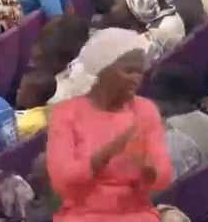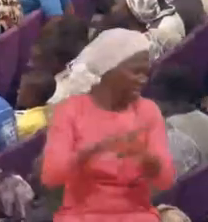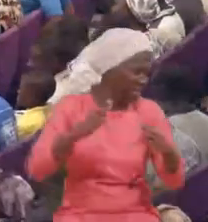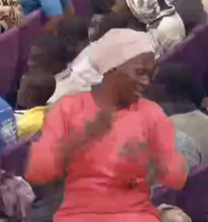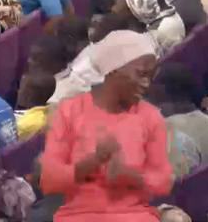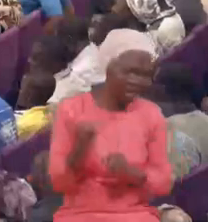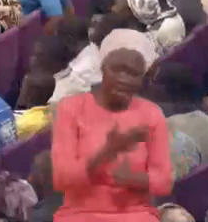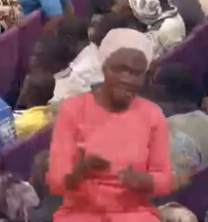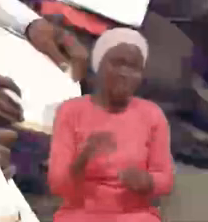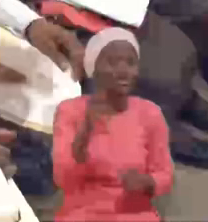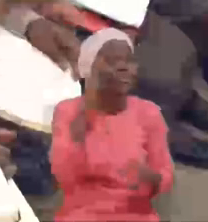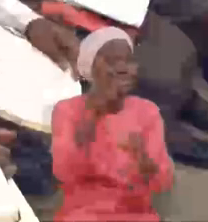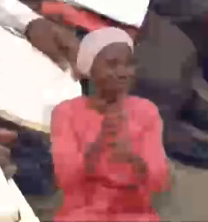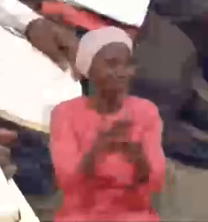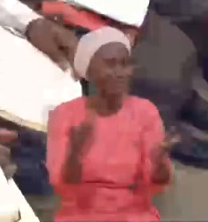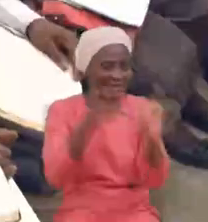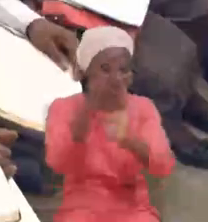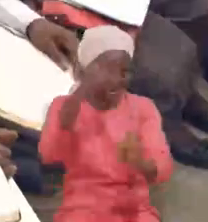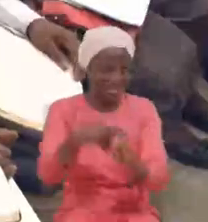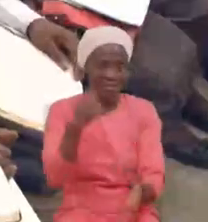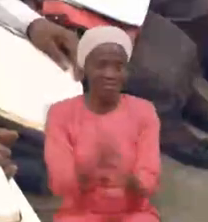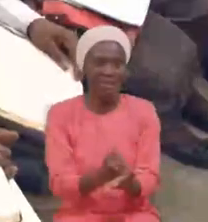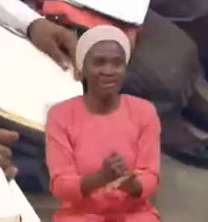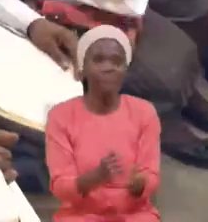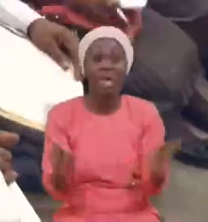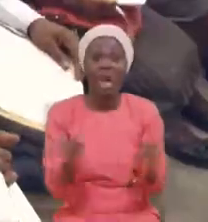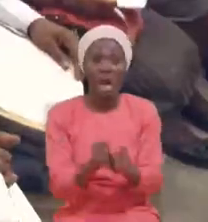rien reçu, vous allez recevoir quelque chose.